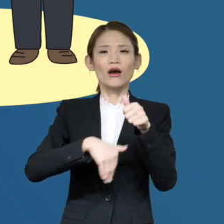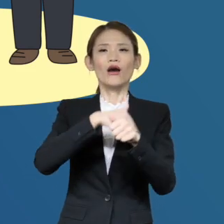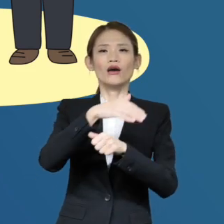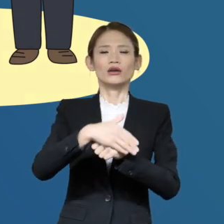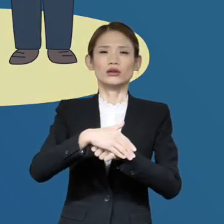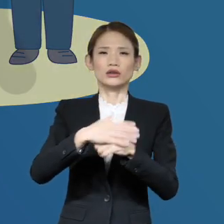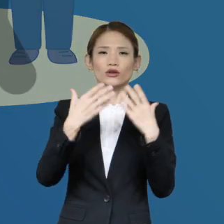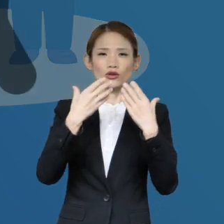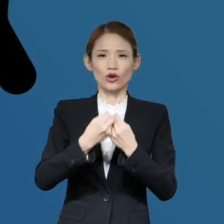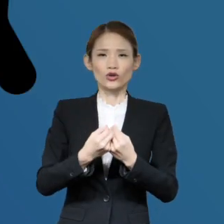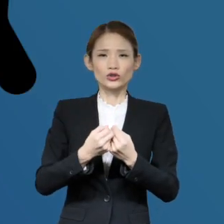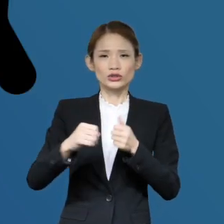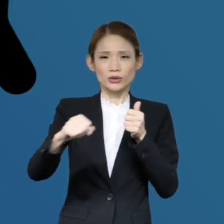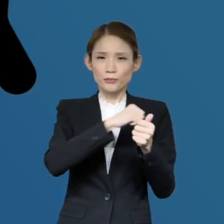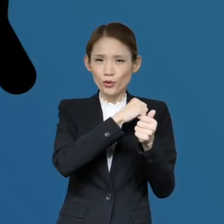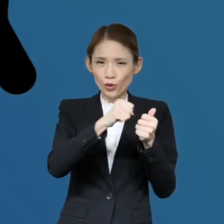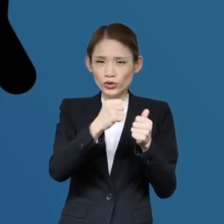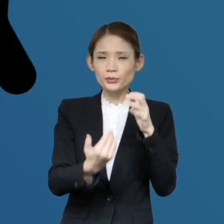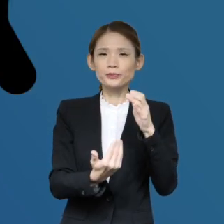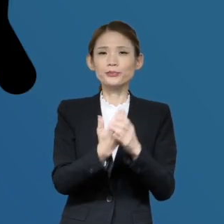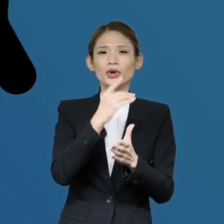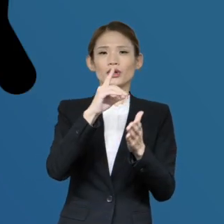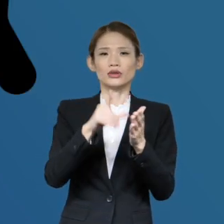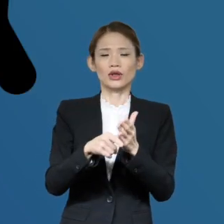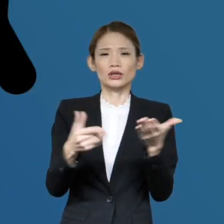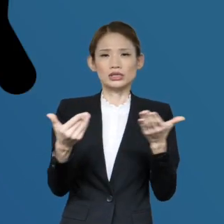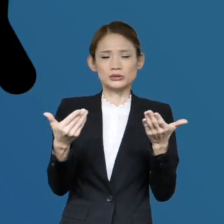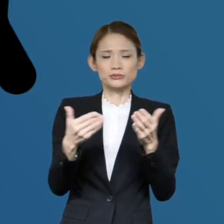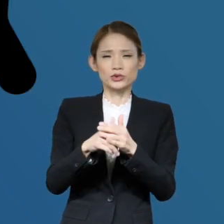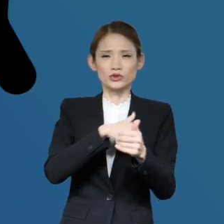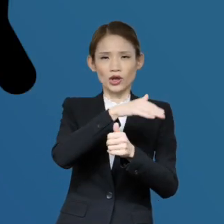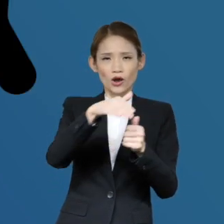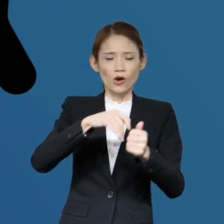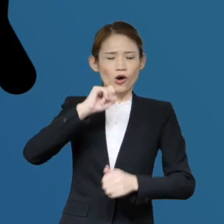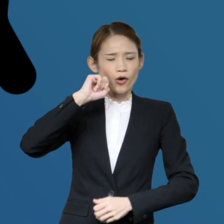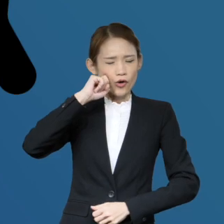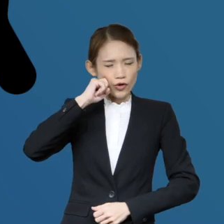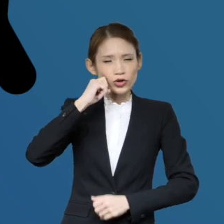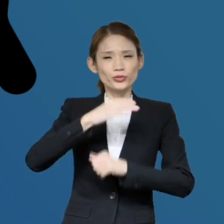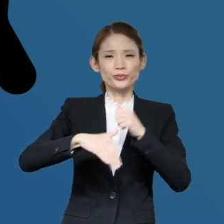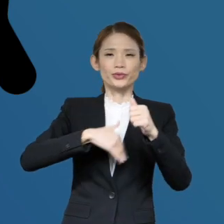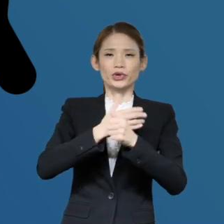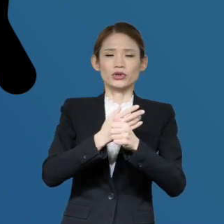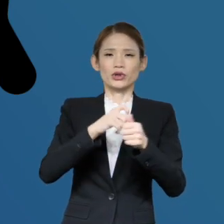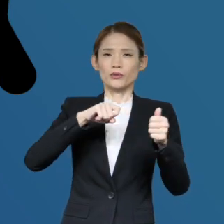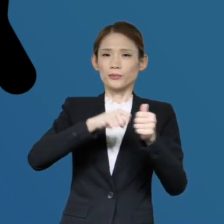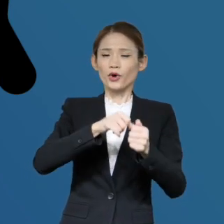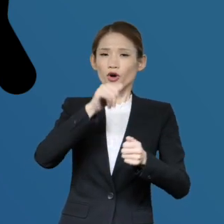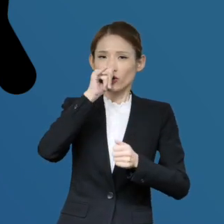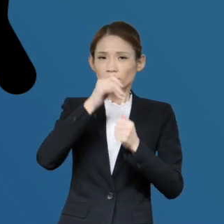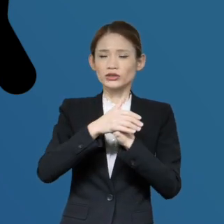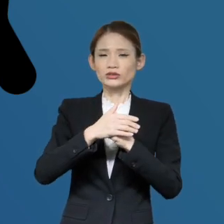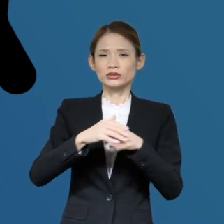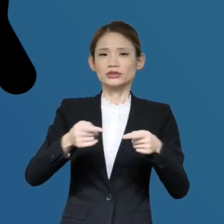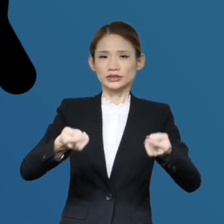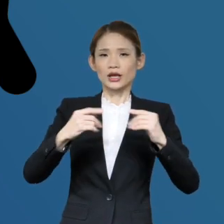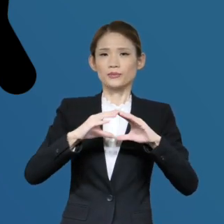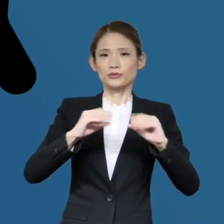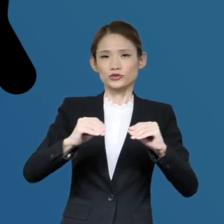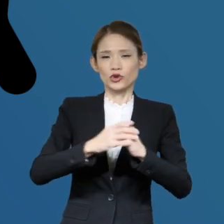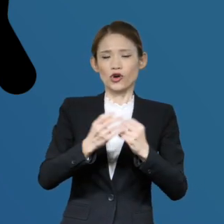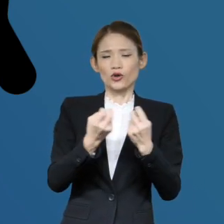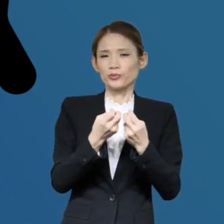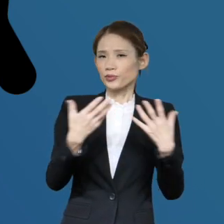경우 참여자가 폭력을 행사하는 등 근무를 계속할 수 없을 정도의 귀책 사유를 초래하여 참여